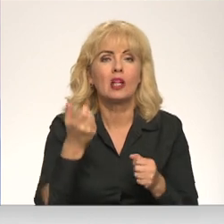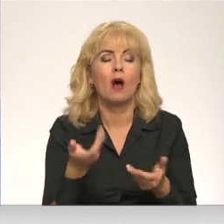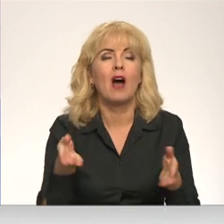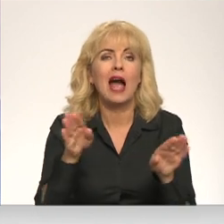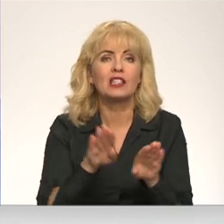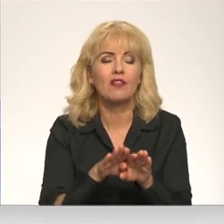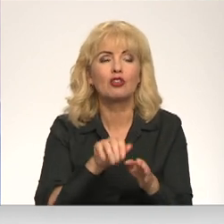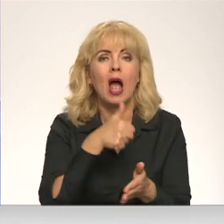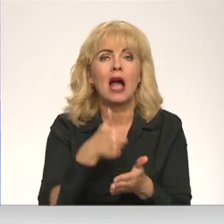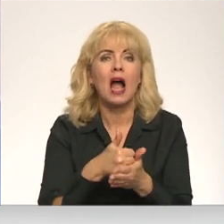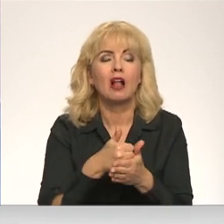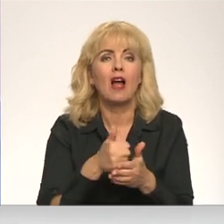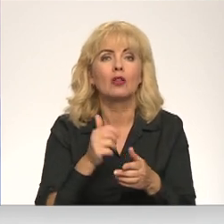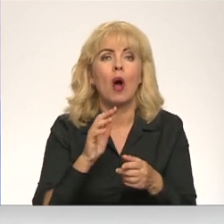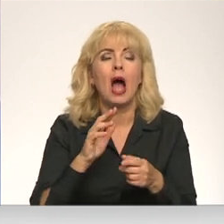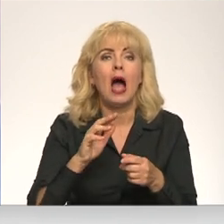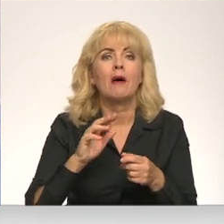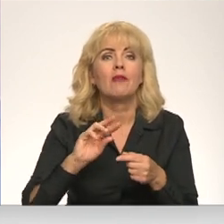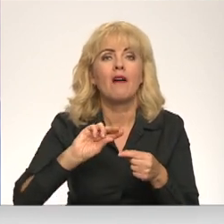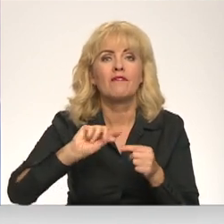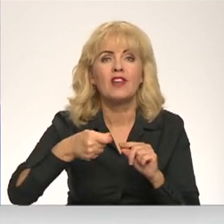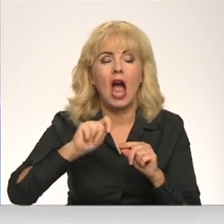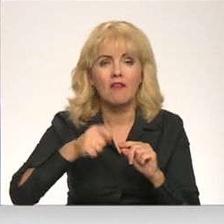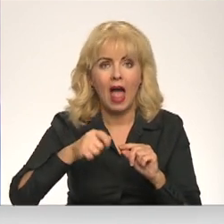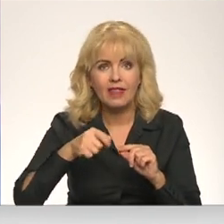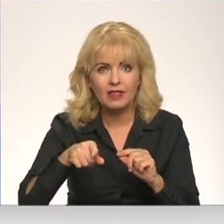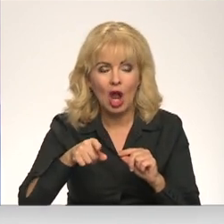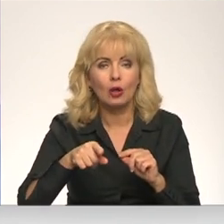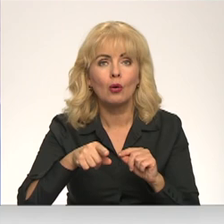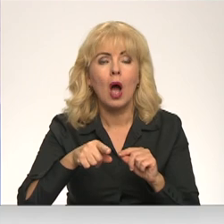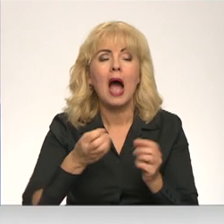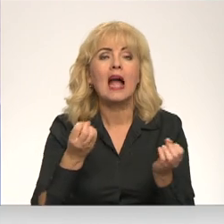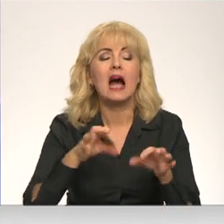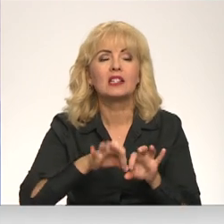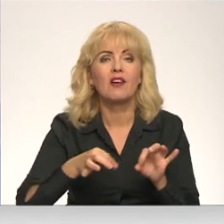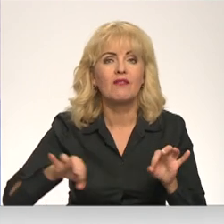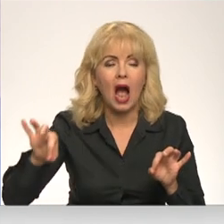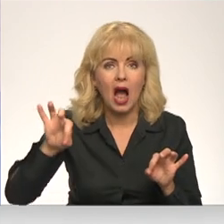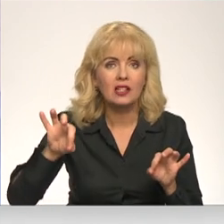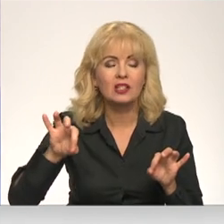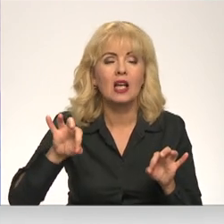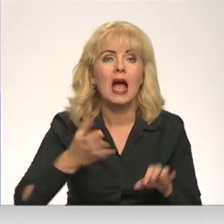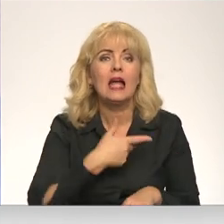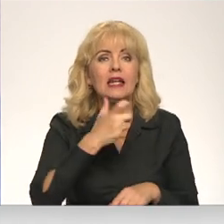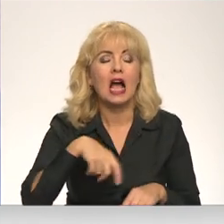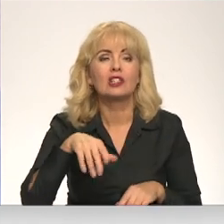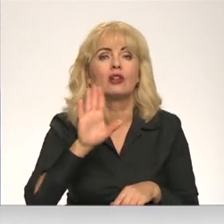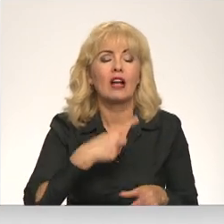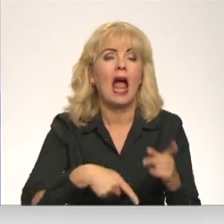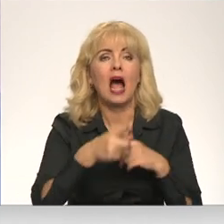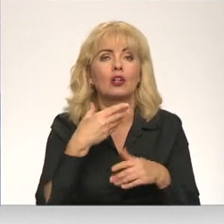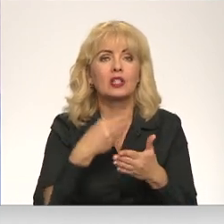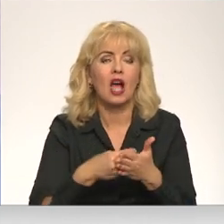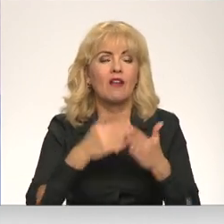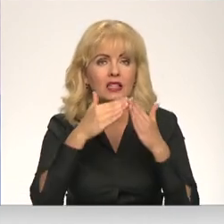galveno ventīli, ciet, kas iet uz tā mājām, tas gāzes vats, un līdz ar to varēja visi starbinieki iedzīvot atgriezties savās mājās.